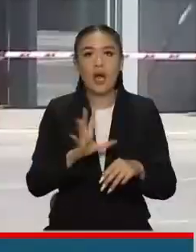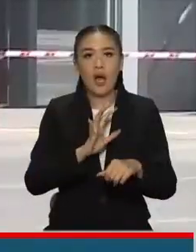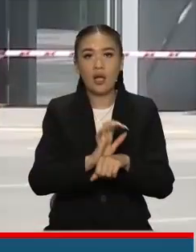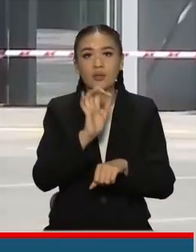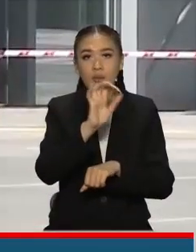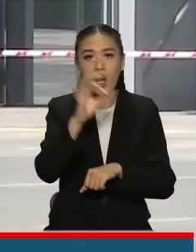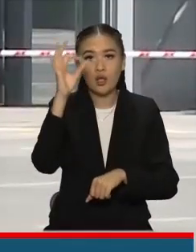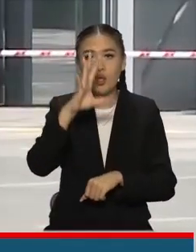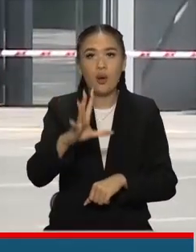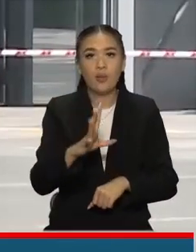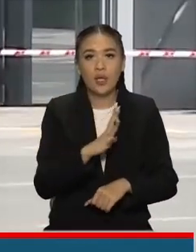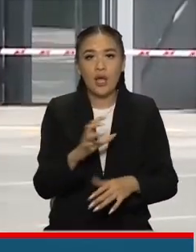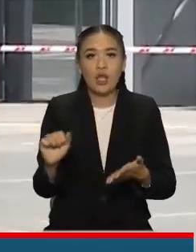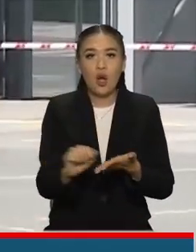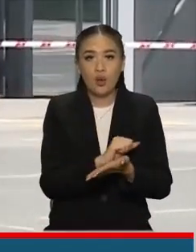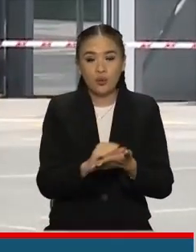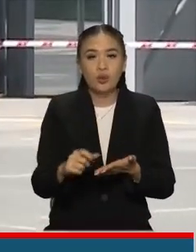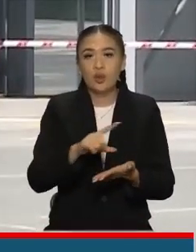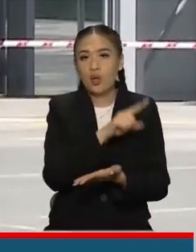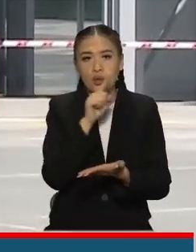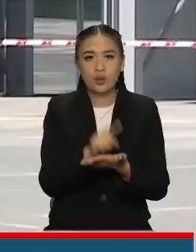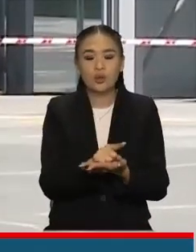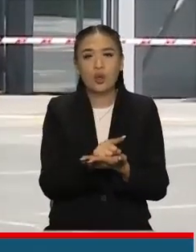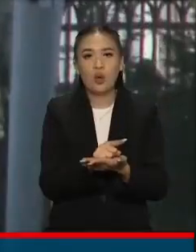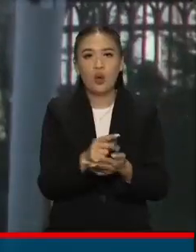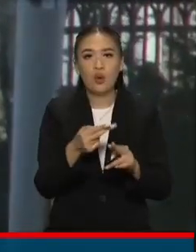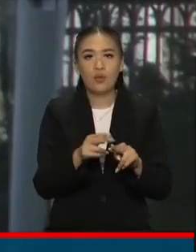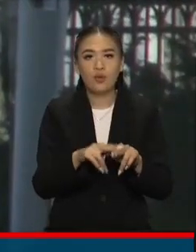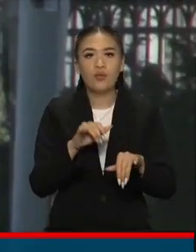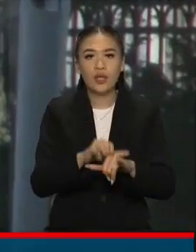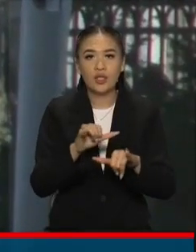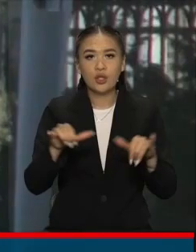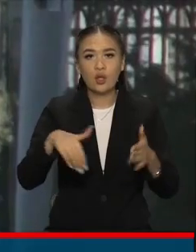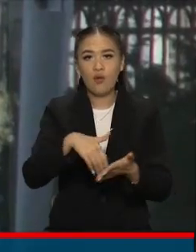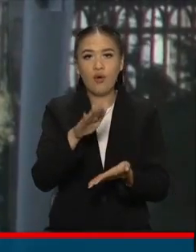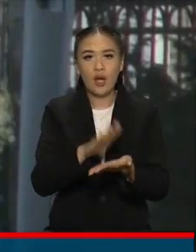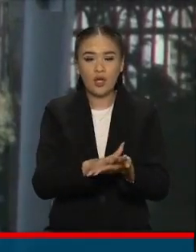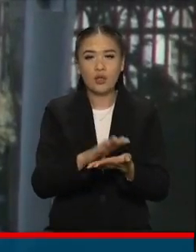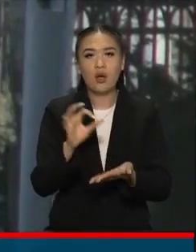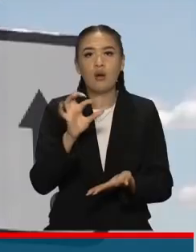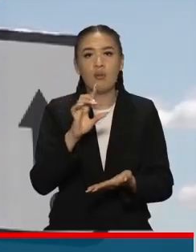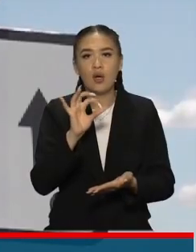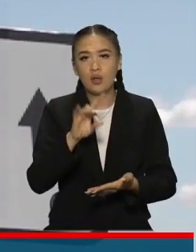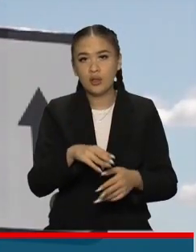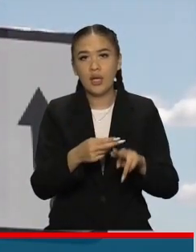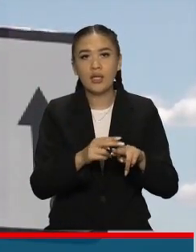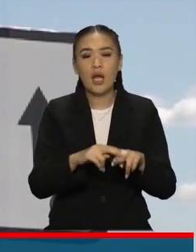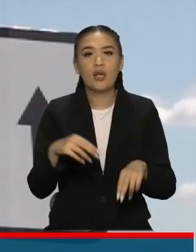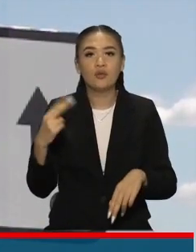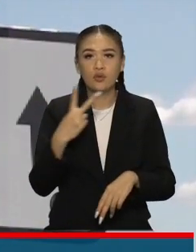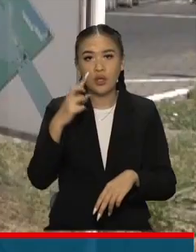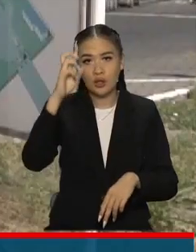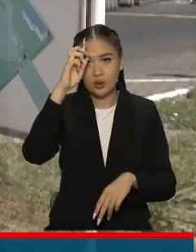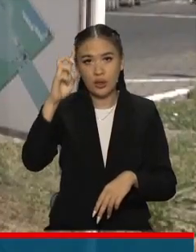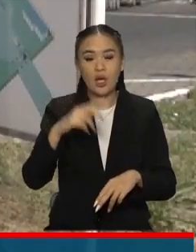что ратифицированный сегодня документ должен поспособствовать увеличению товарооборота между нашими странами К тому же